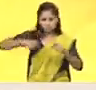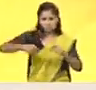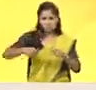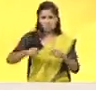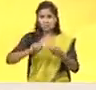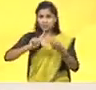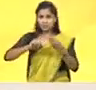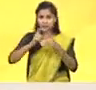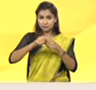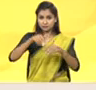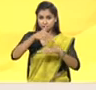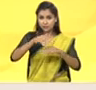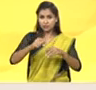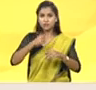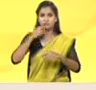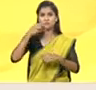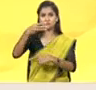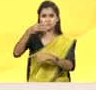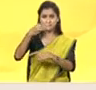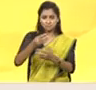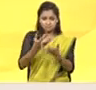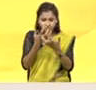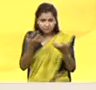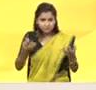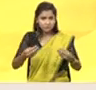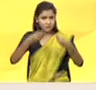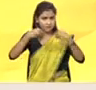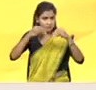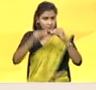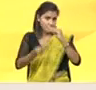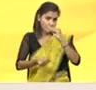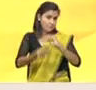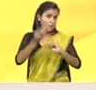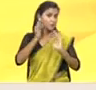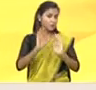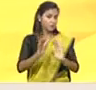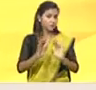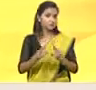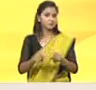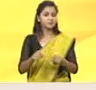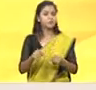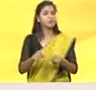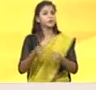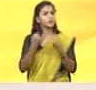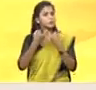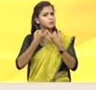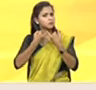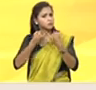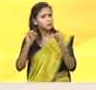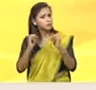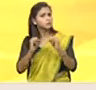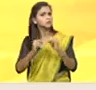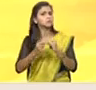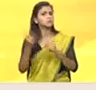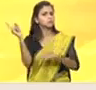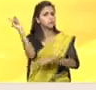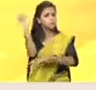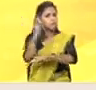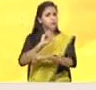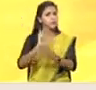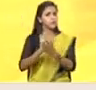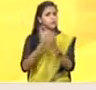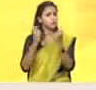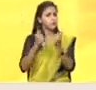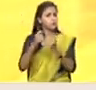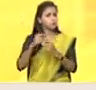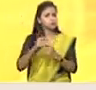कॉमर्स प्लेटफॉर्म पर तिरंगे में रंगे सामानों की बिक्री बढ़ जाती है। स्वतंत्रता दिवस के अवसर पर देश